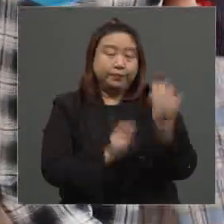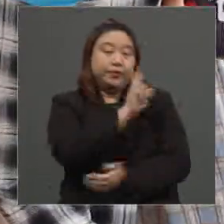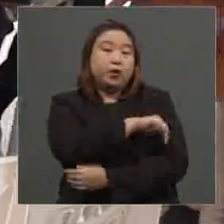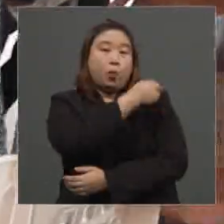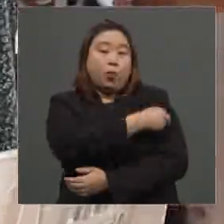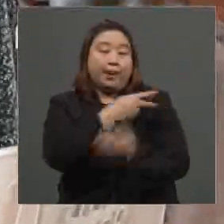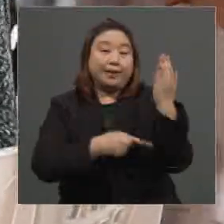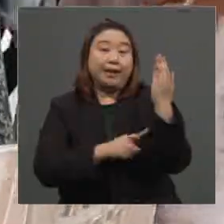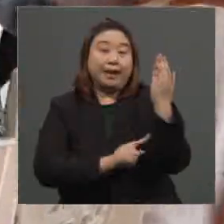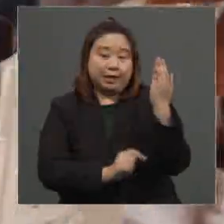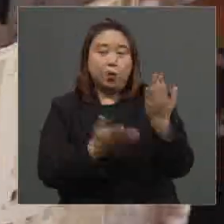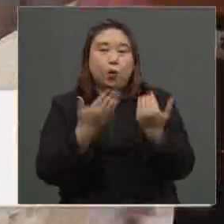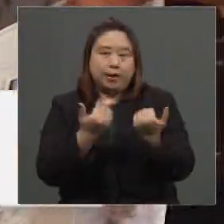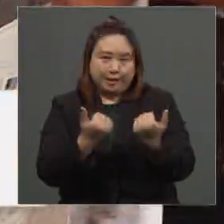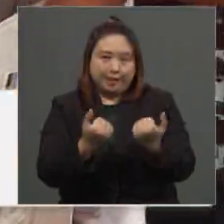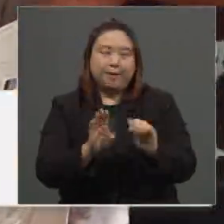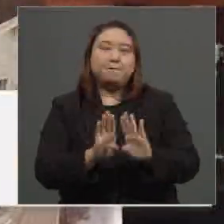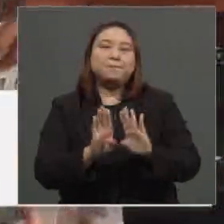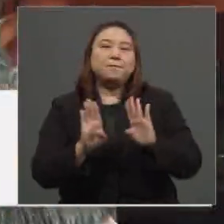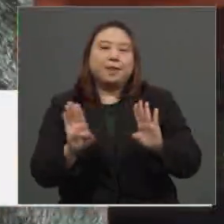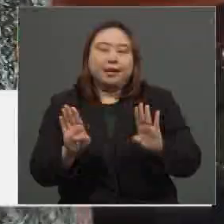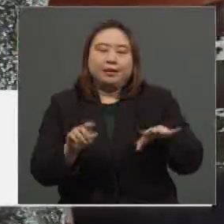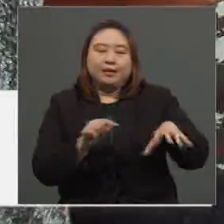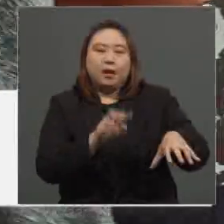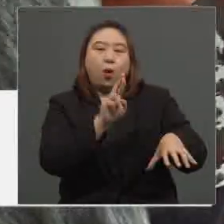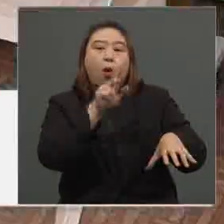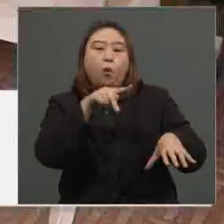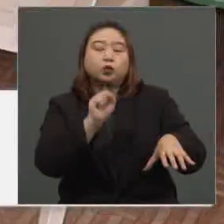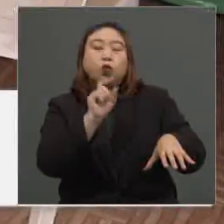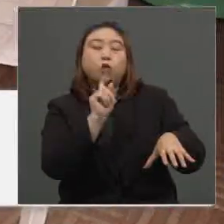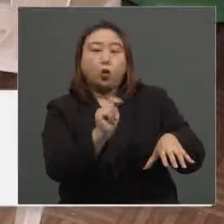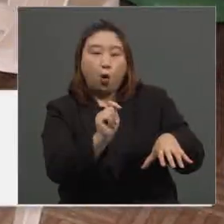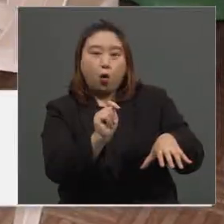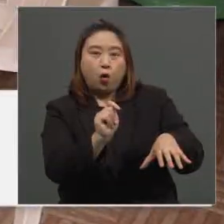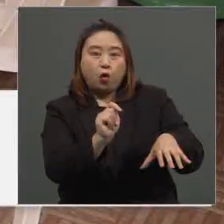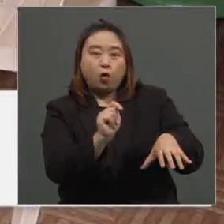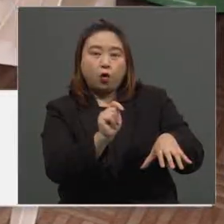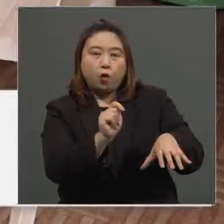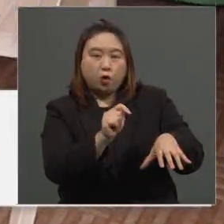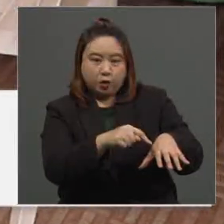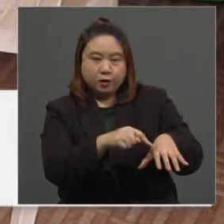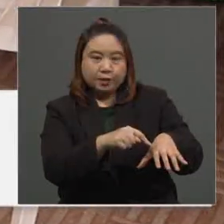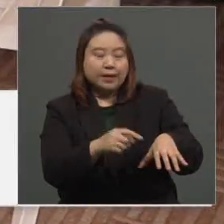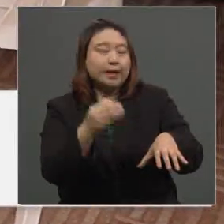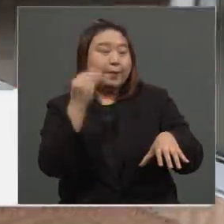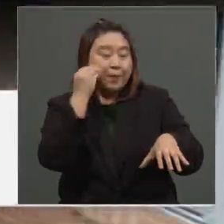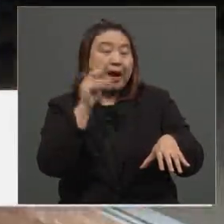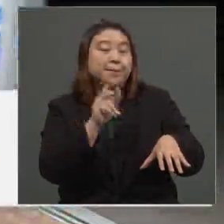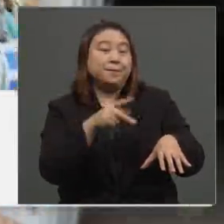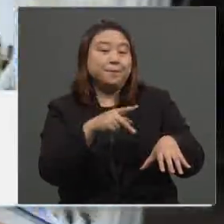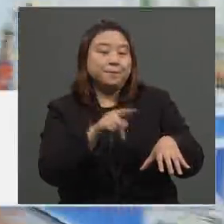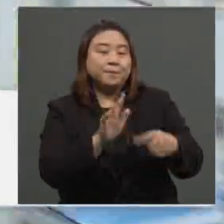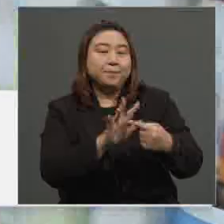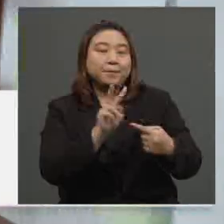ปัตตานีเขาเปิดโรงพยาบาลสนามที่โรงพยาบาลส่งเสริมสุขภาพบ้านปากน้ำนะหรือว่ารพสตบ้านปากน้ำที่อำเภอเมือง